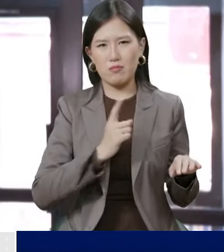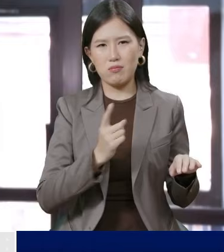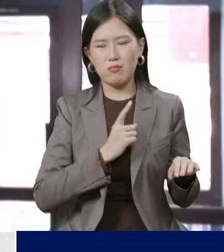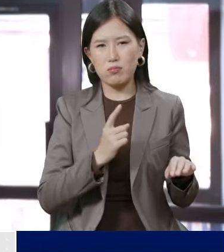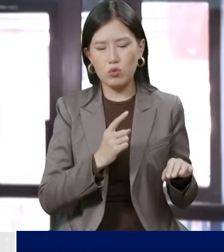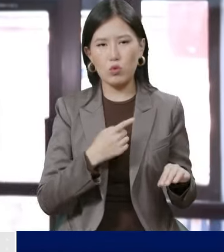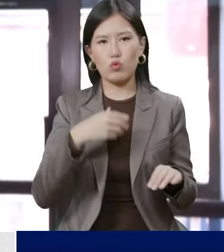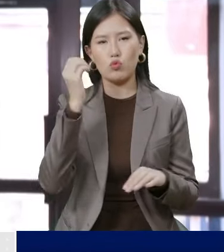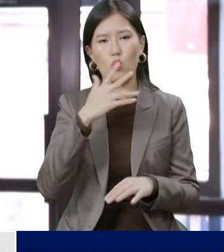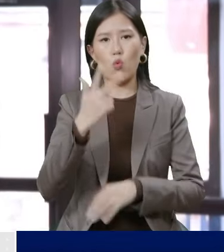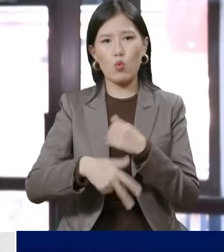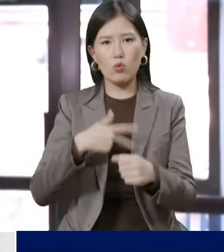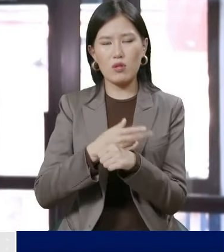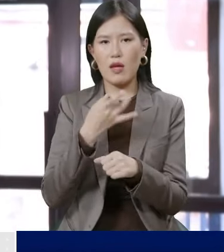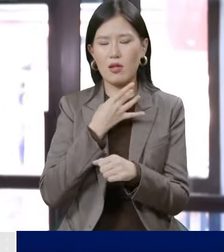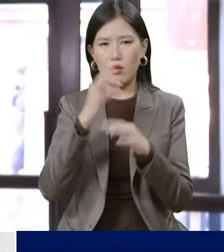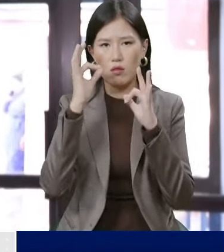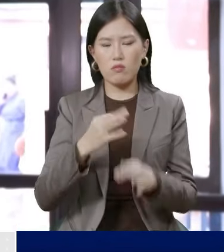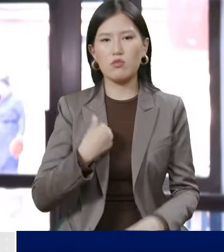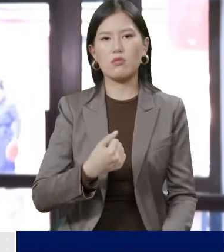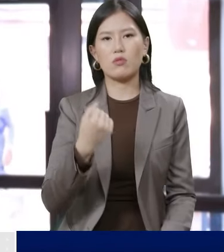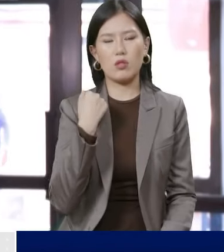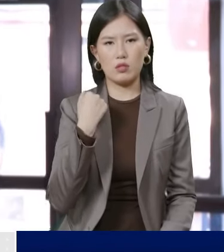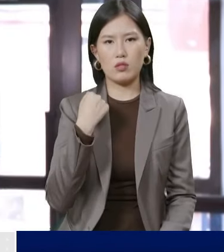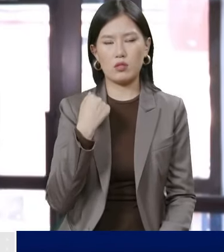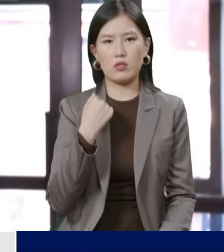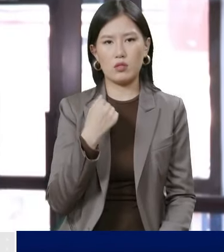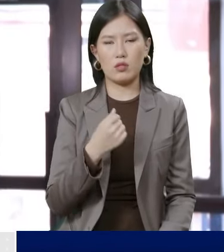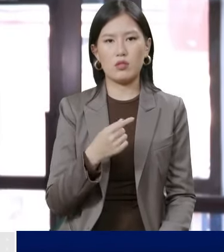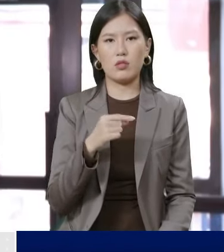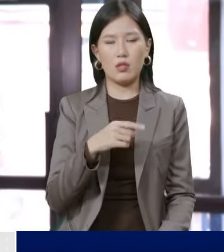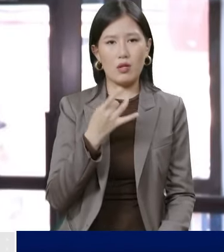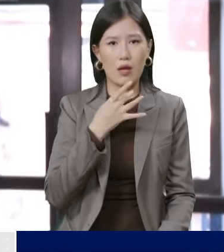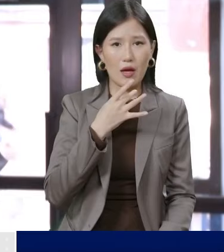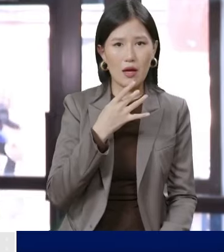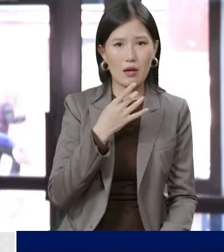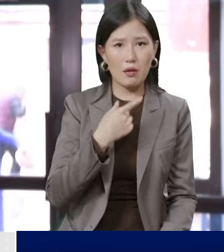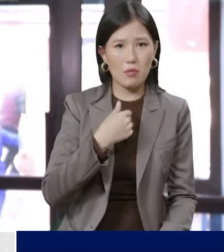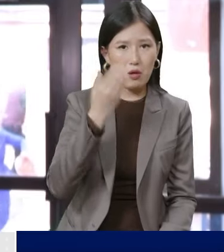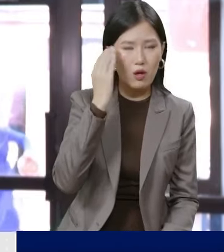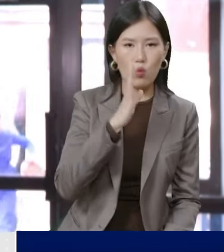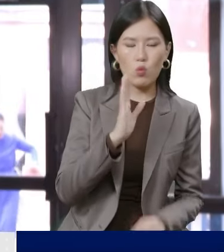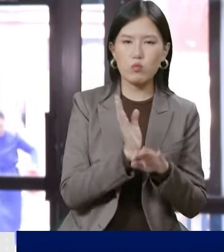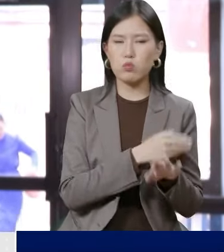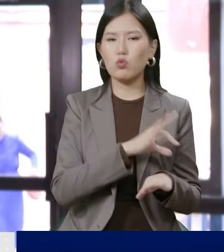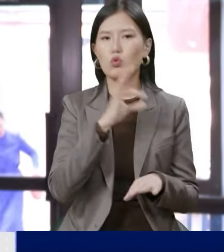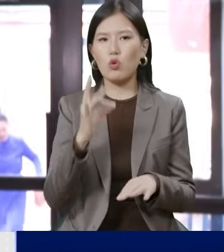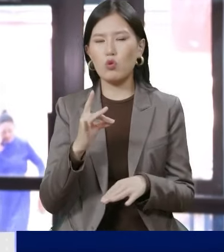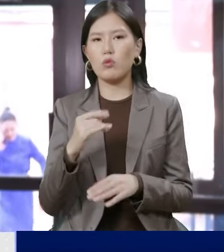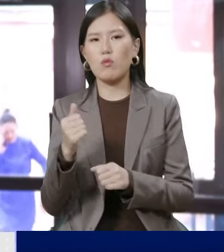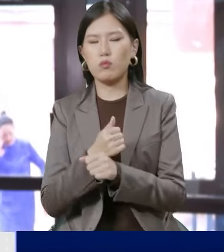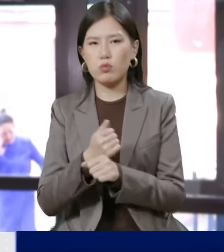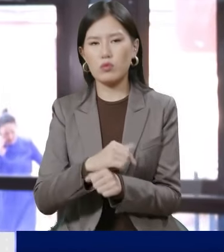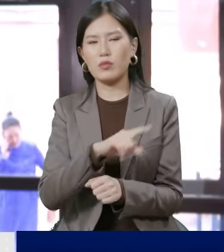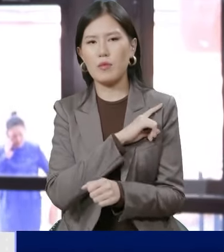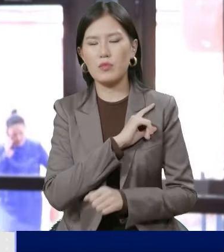арх уухгүйгээр явж чадаж байгаа. Тэгээд тэрнээс сатаархын тулд одоо янз бүрийн хөдөлгөөн тэмцээ янз